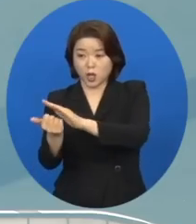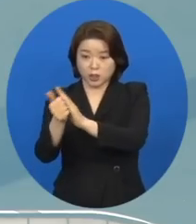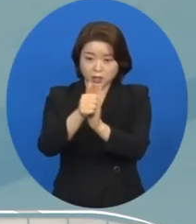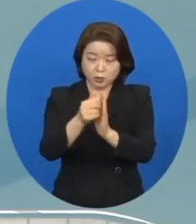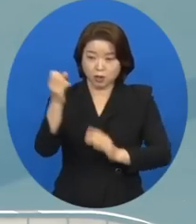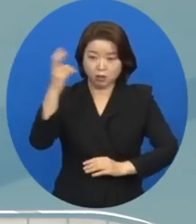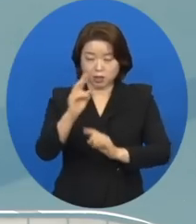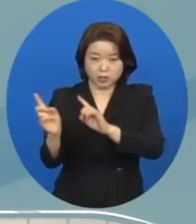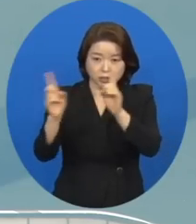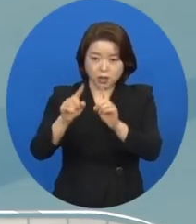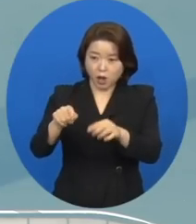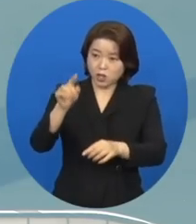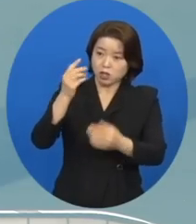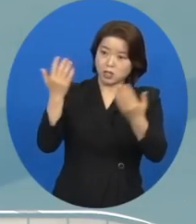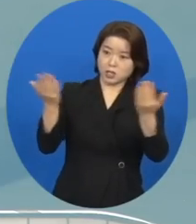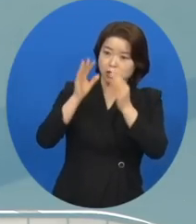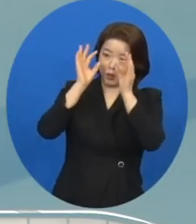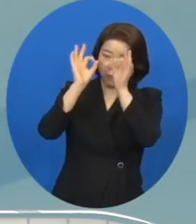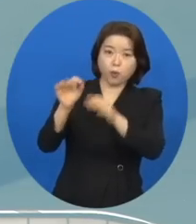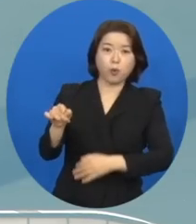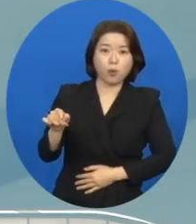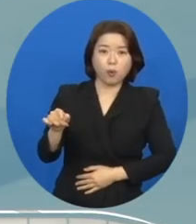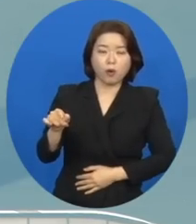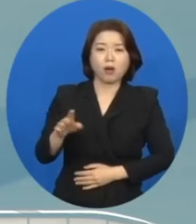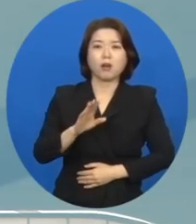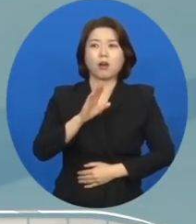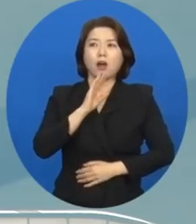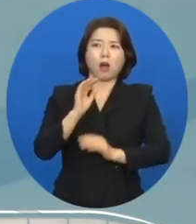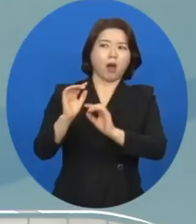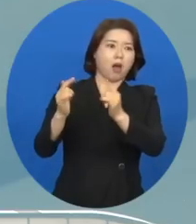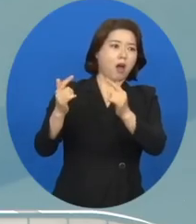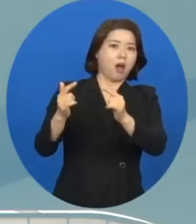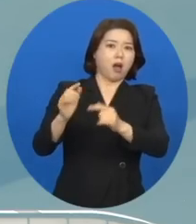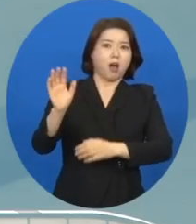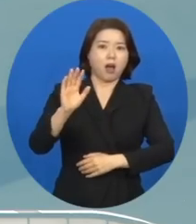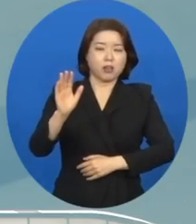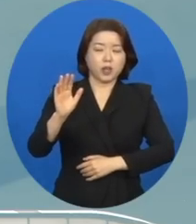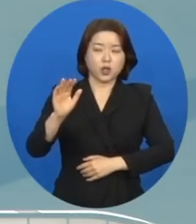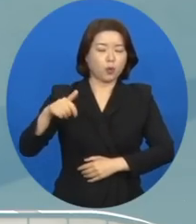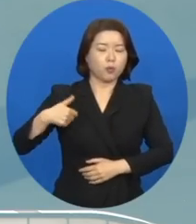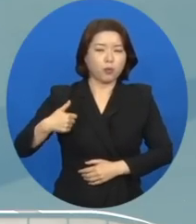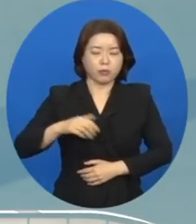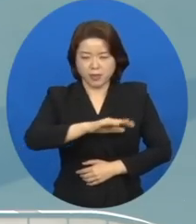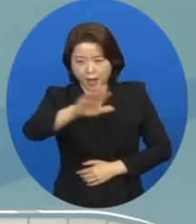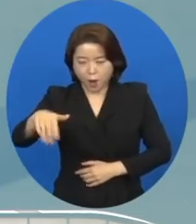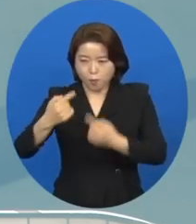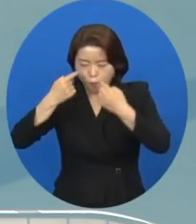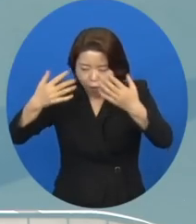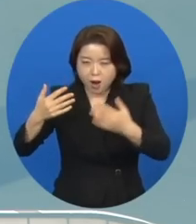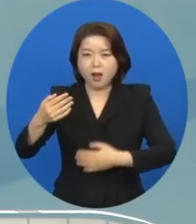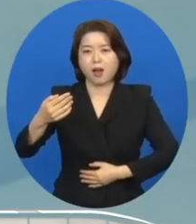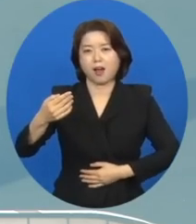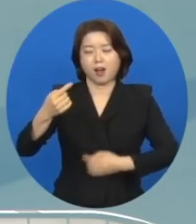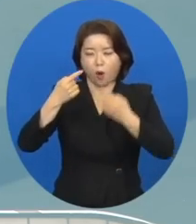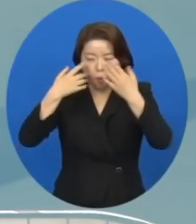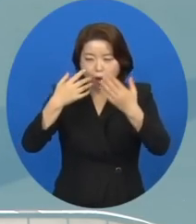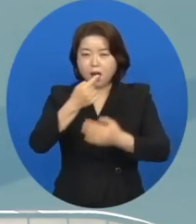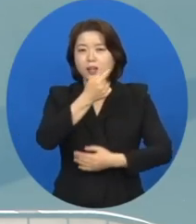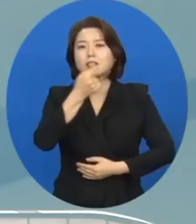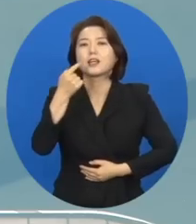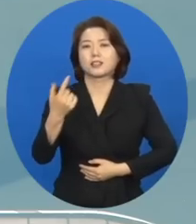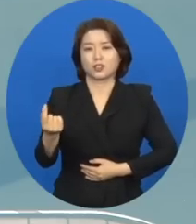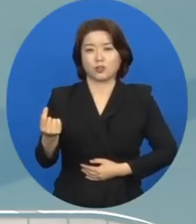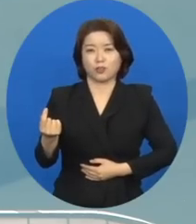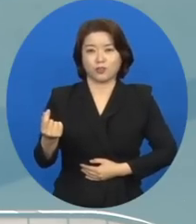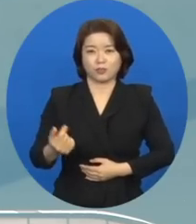살아나는 이 표적은요, 정말 이 부인할 수 없는 하나님의 살아계심을 부인할 수 없는 너무나 확실한